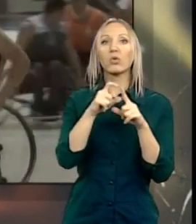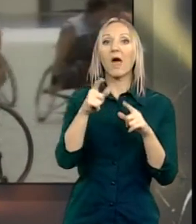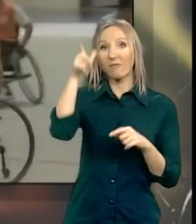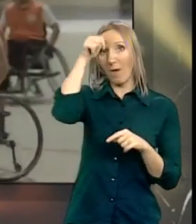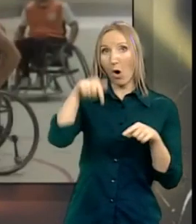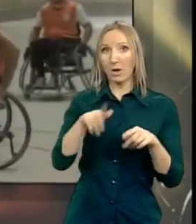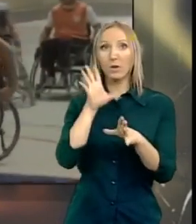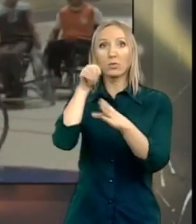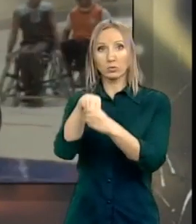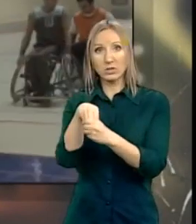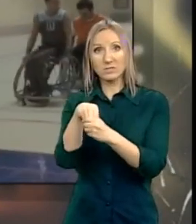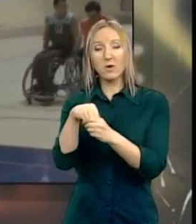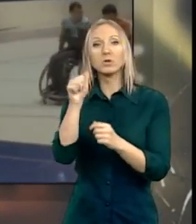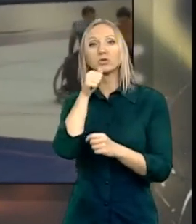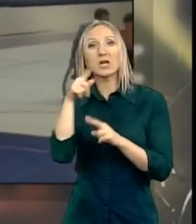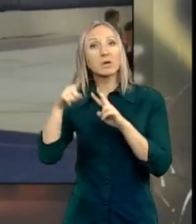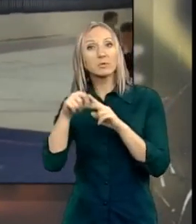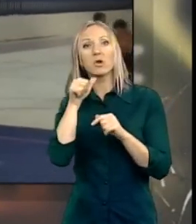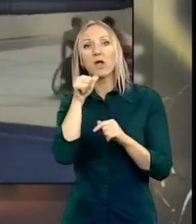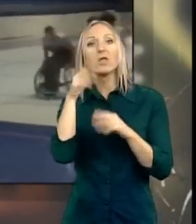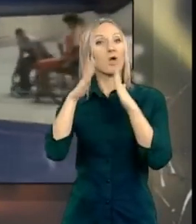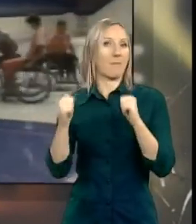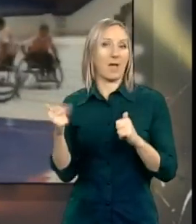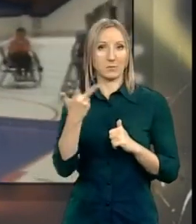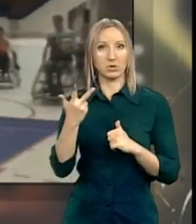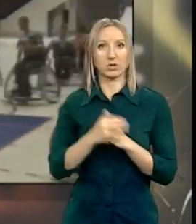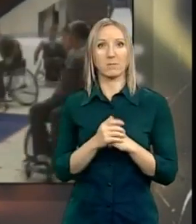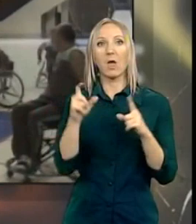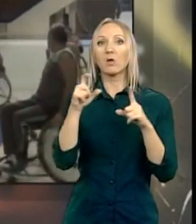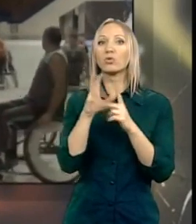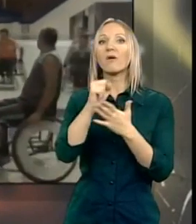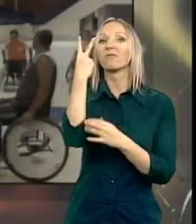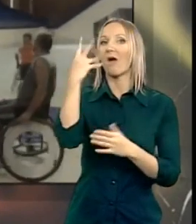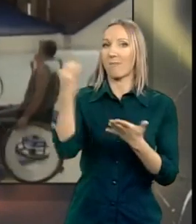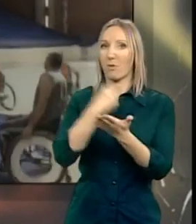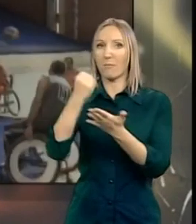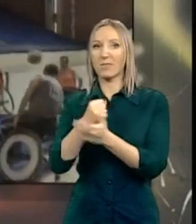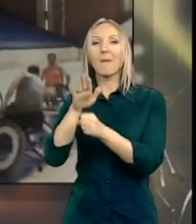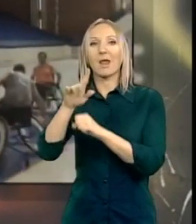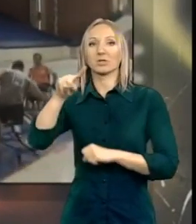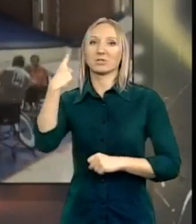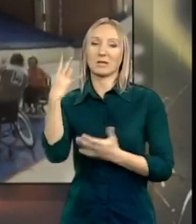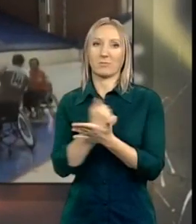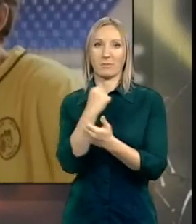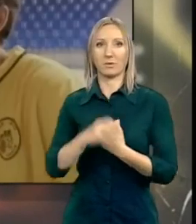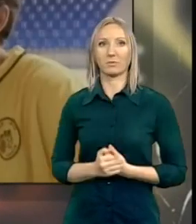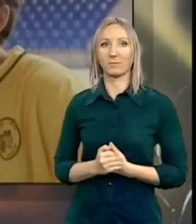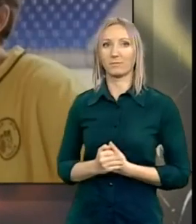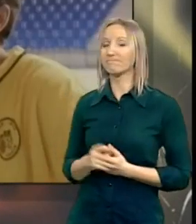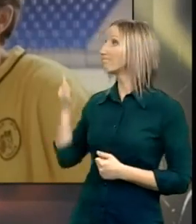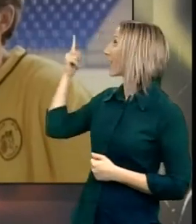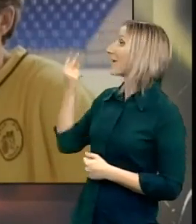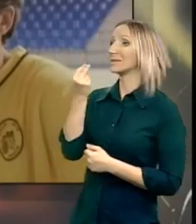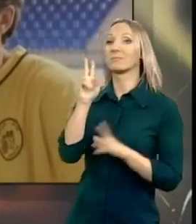Beograda, Tripa Čura i Čačka i ekipa domaćina. Dunav je zabeležio dve pobjede, a Paraćin su jedno. Srbija je pet